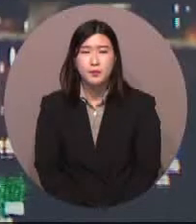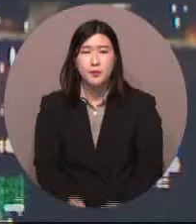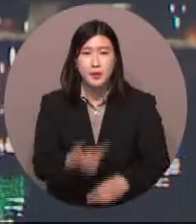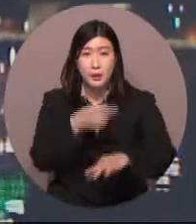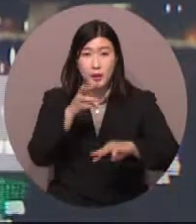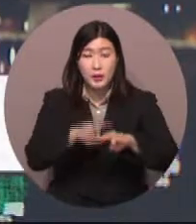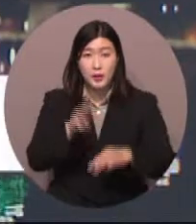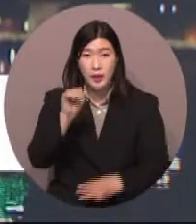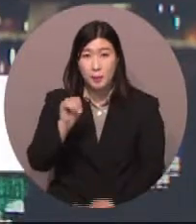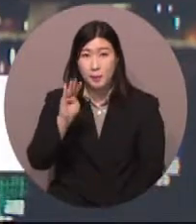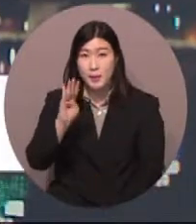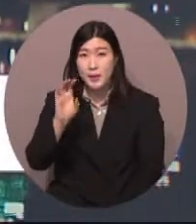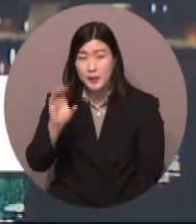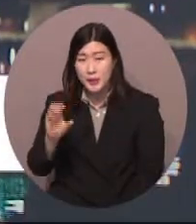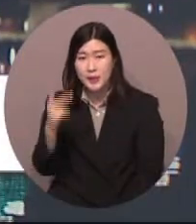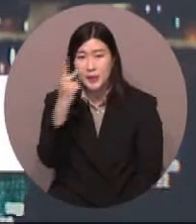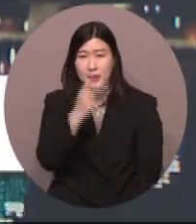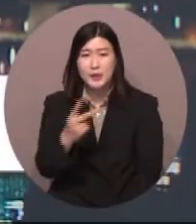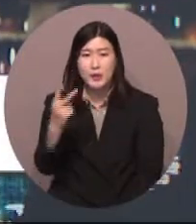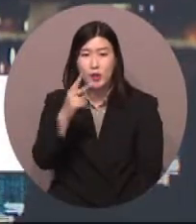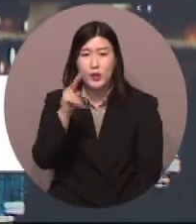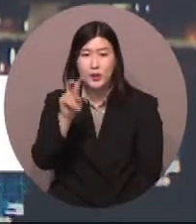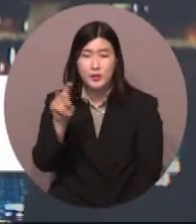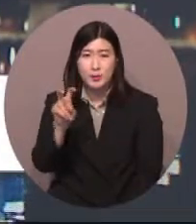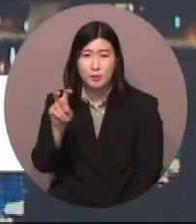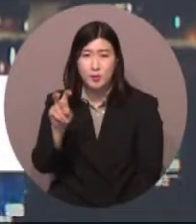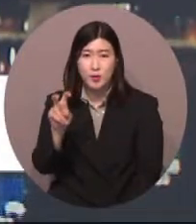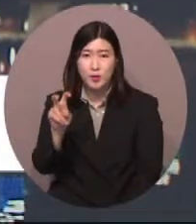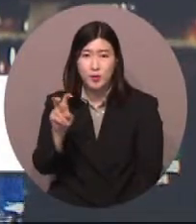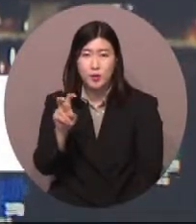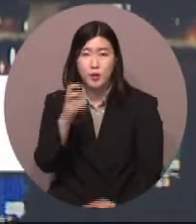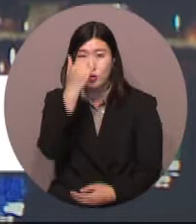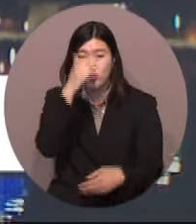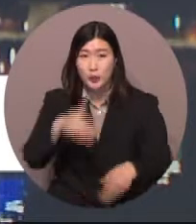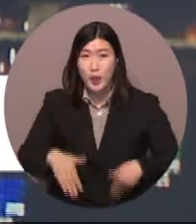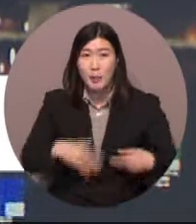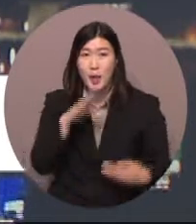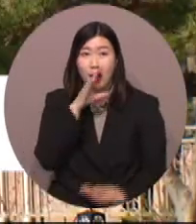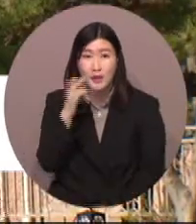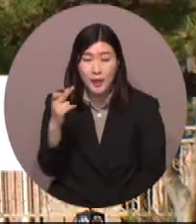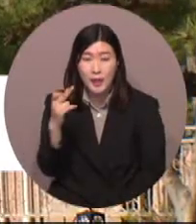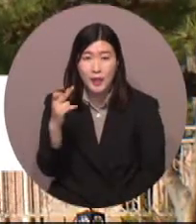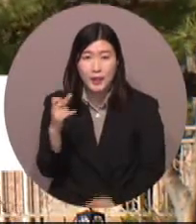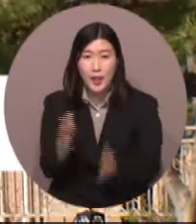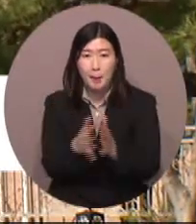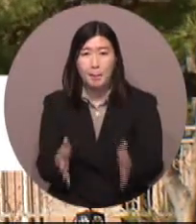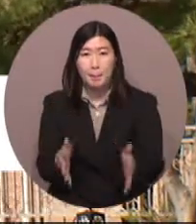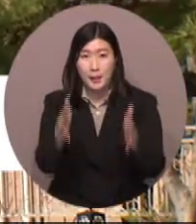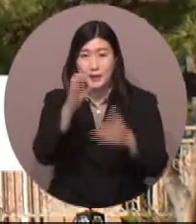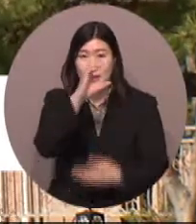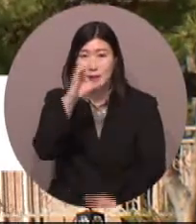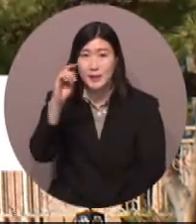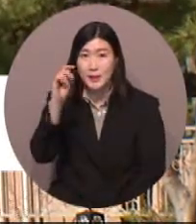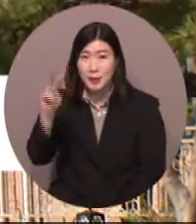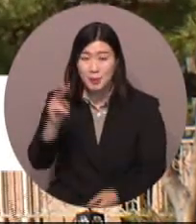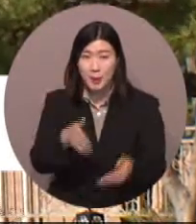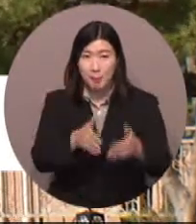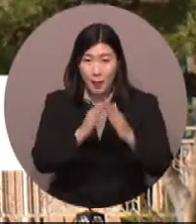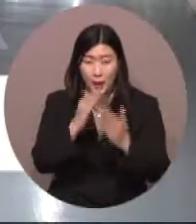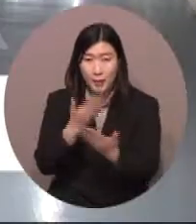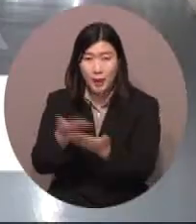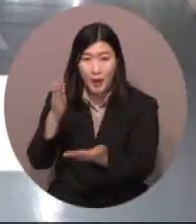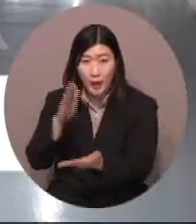대전 mbc 는 시간 2021 년 3월 30일에 충남 아산에 대규모 아파트 cctv 증설 및 교체 공사